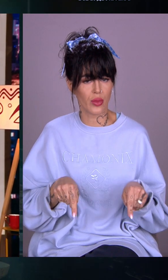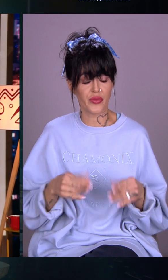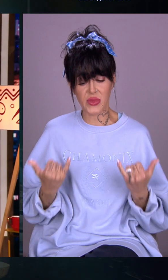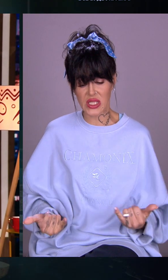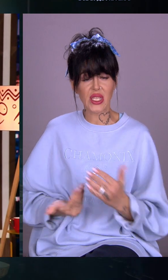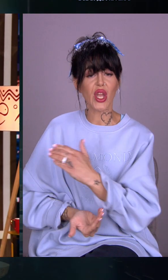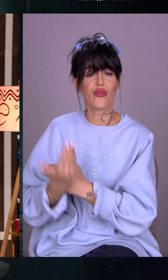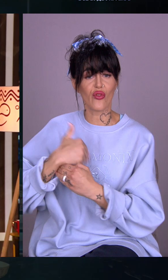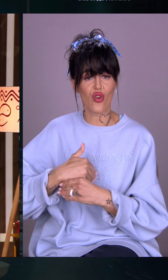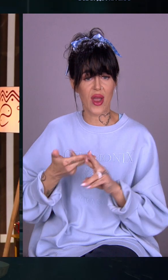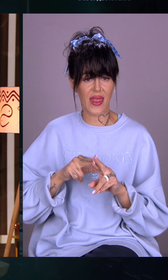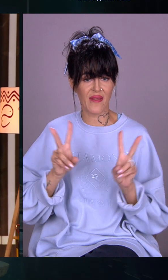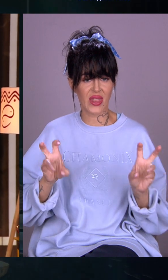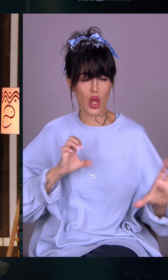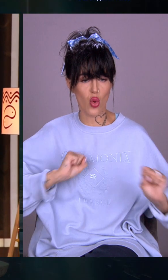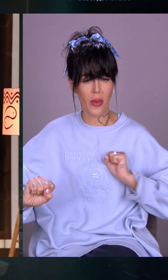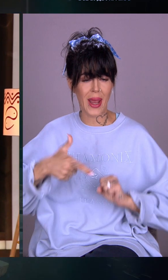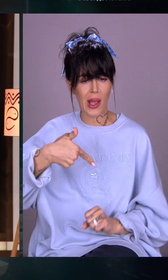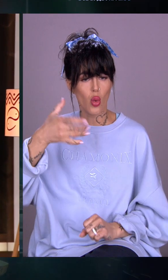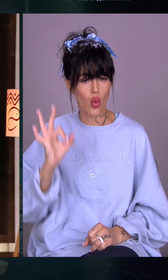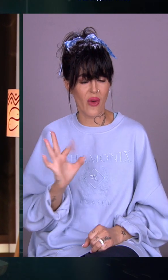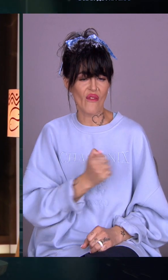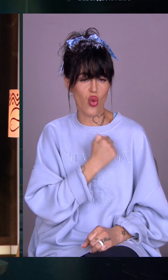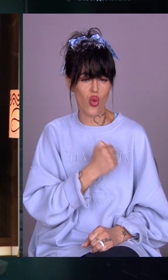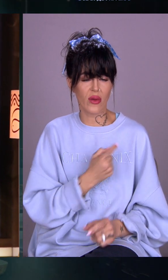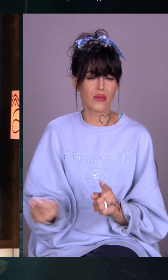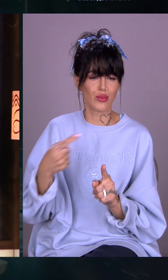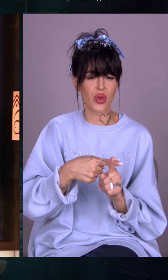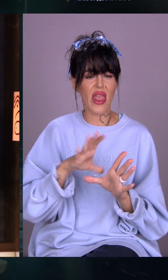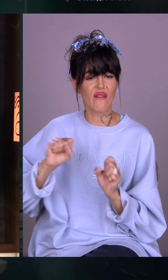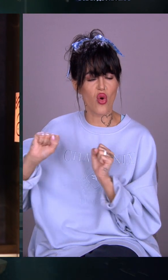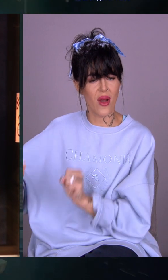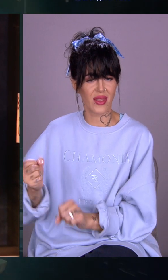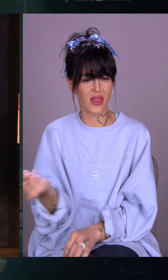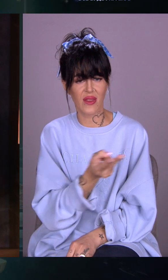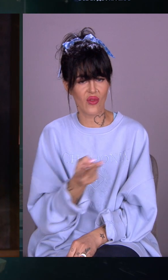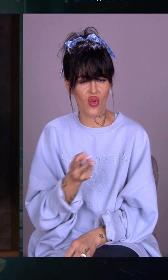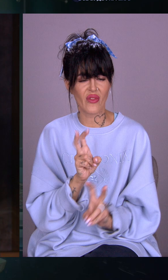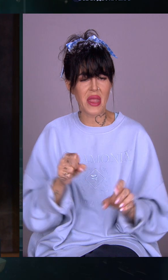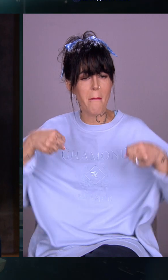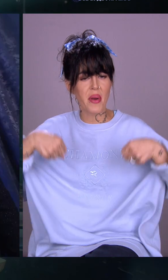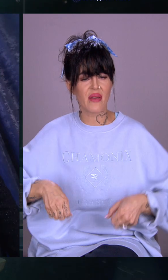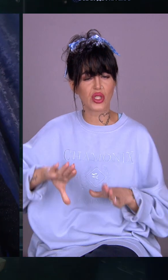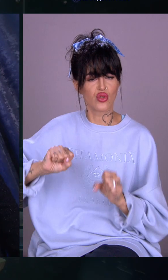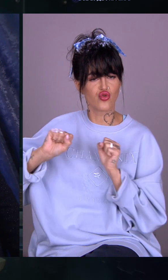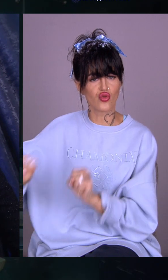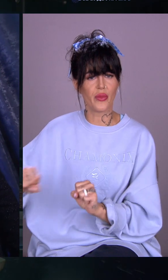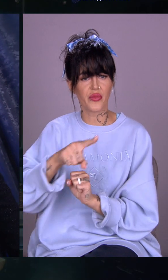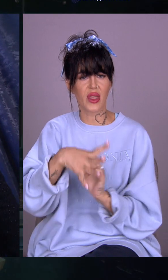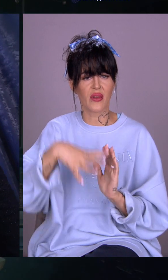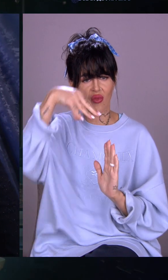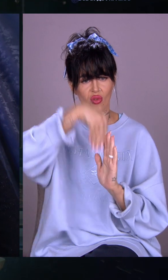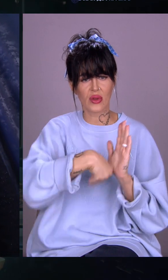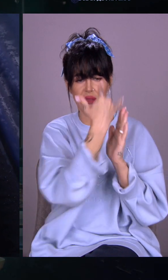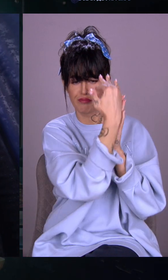гостях засновники цієї громадської організації, військовий та адвокат Масіна Єм, а також правозахисниця, котра увійшла до списку